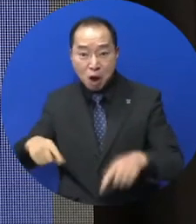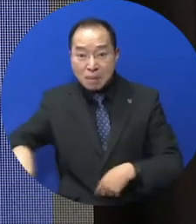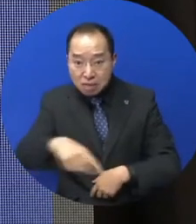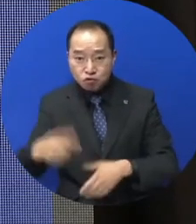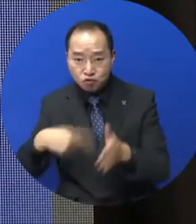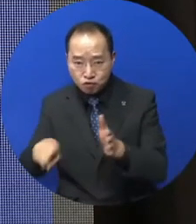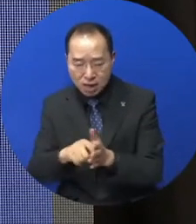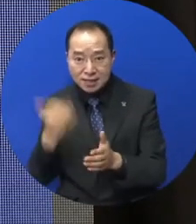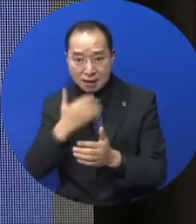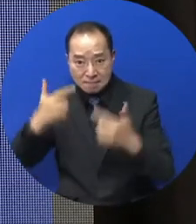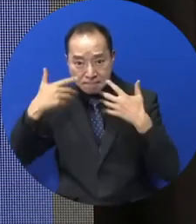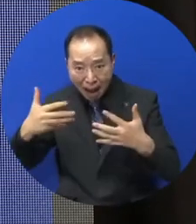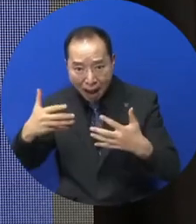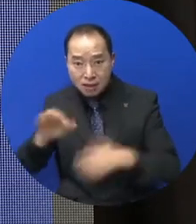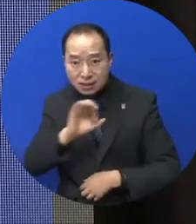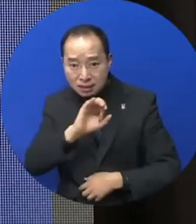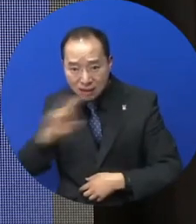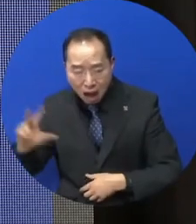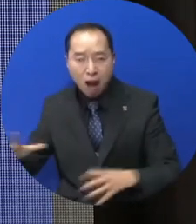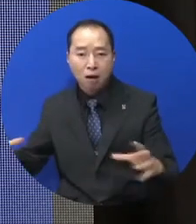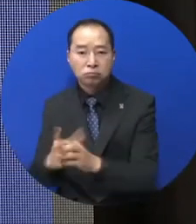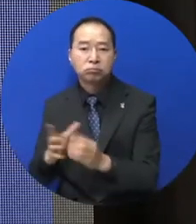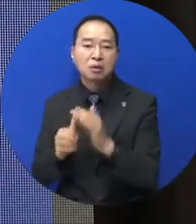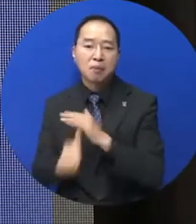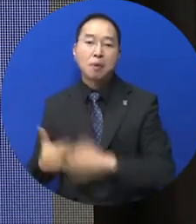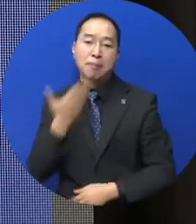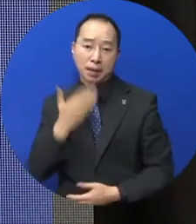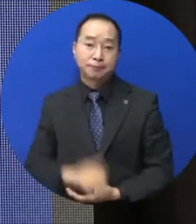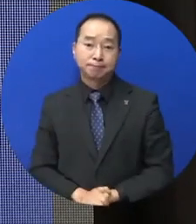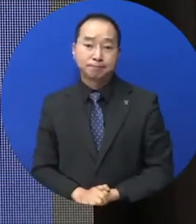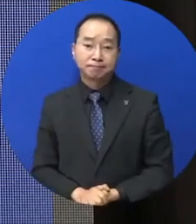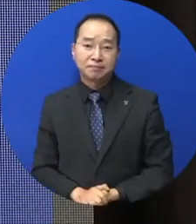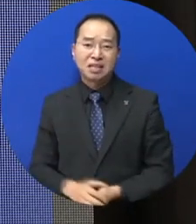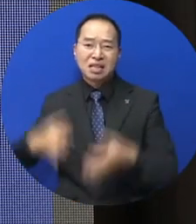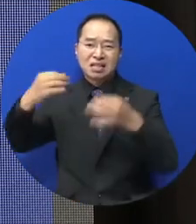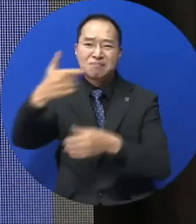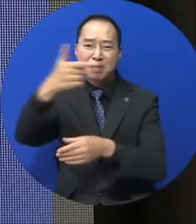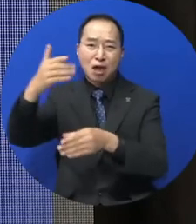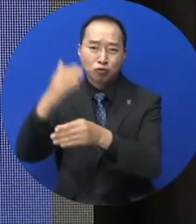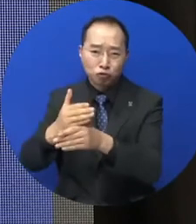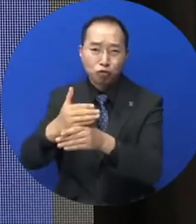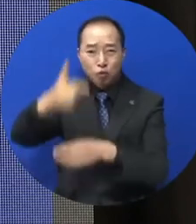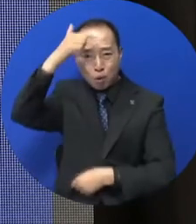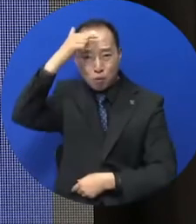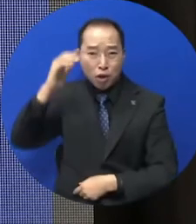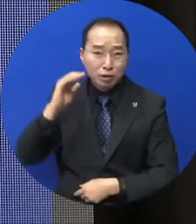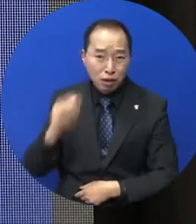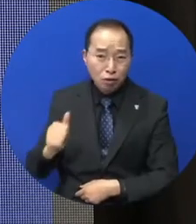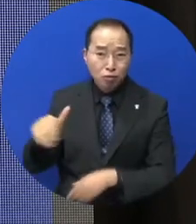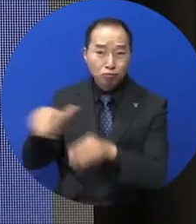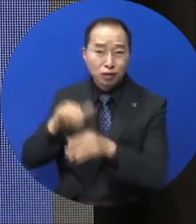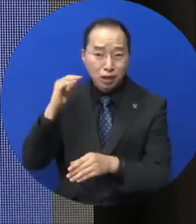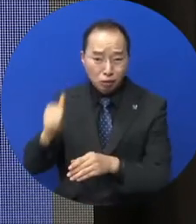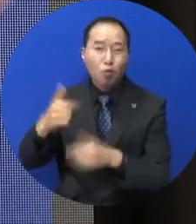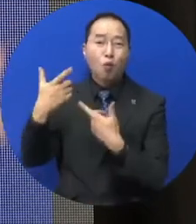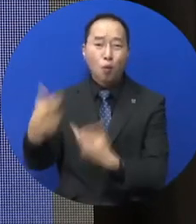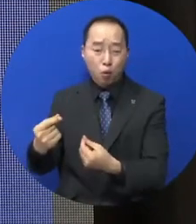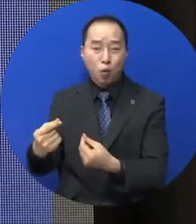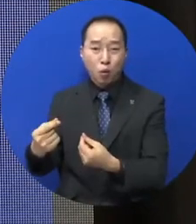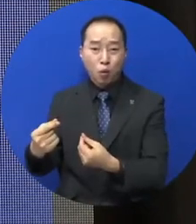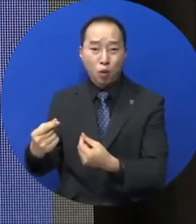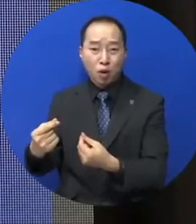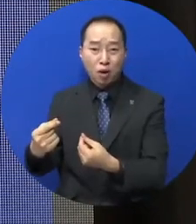가능하다고 생각합니다. 김대중 후보가 그랬고 노무현 후보가 그랬고 문재인 후보가 그랬습니다. 범진보